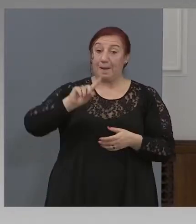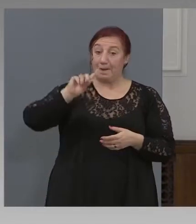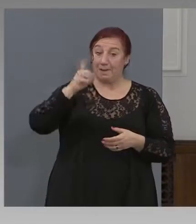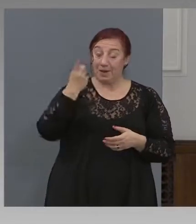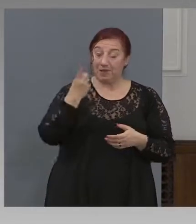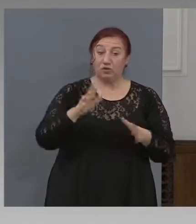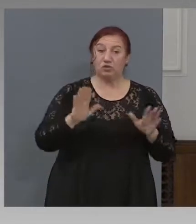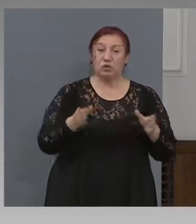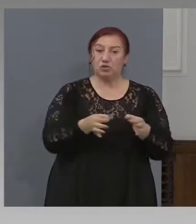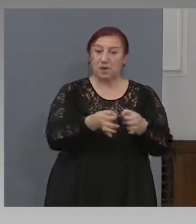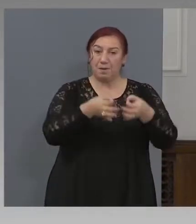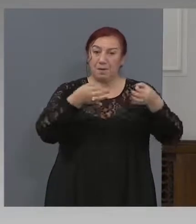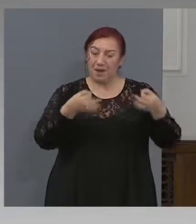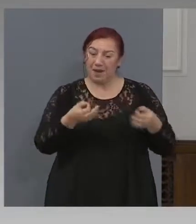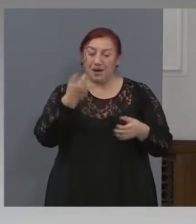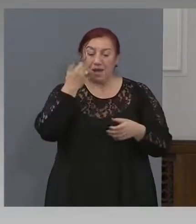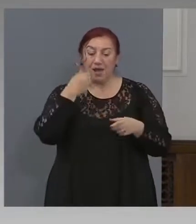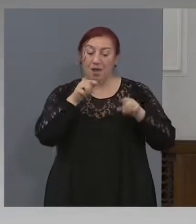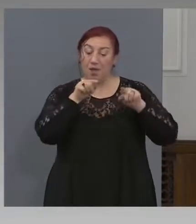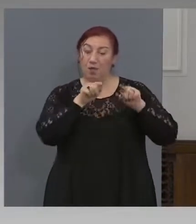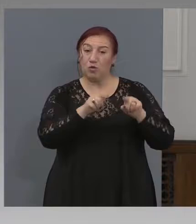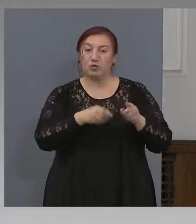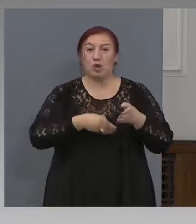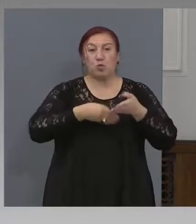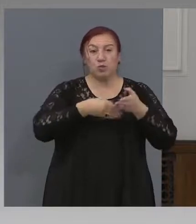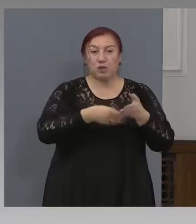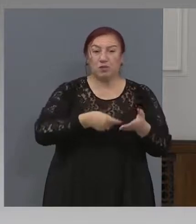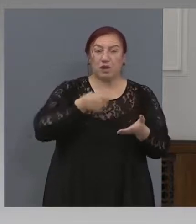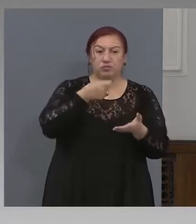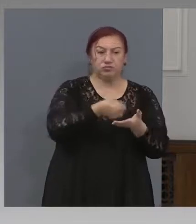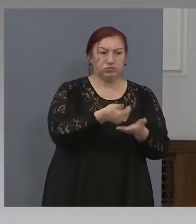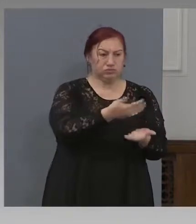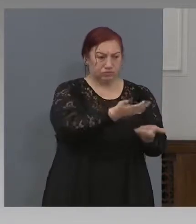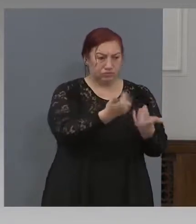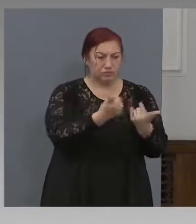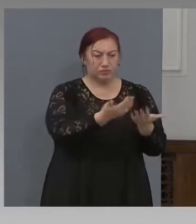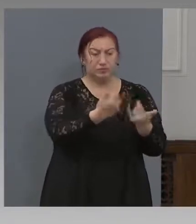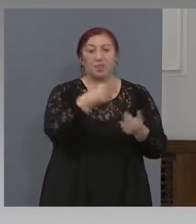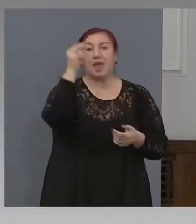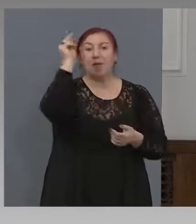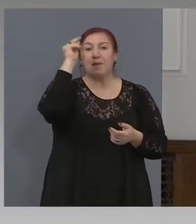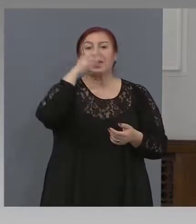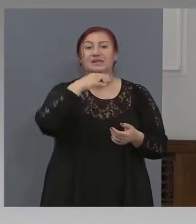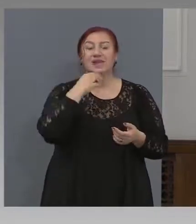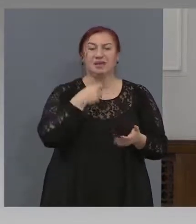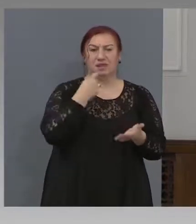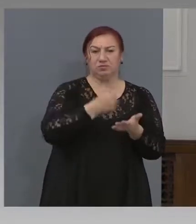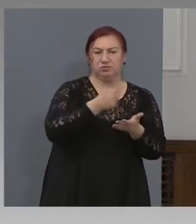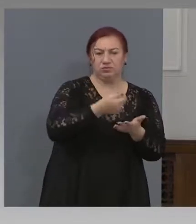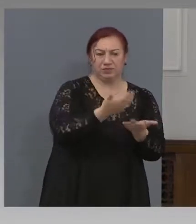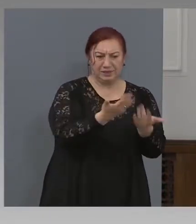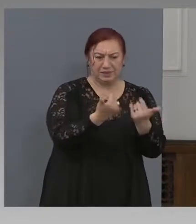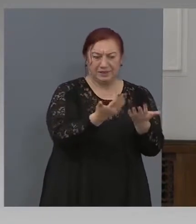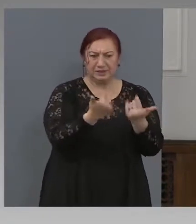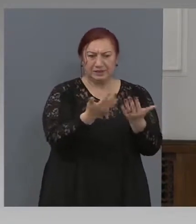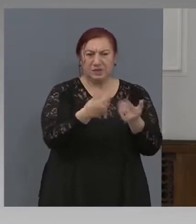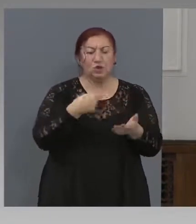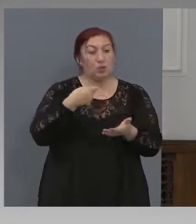мярката в полза и в подкрепа на изкупуването на българските агнета. Към